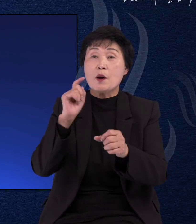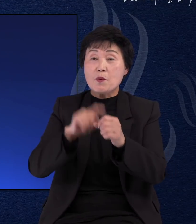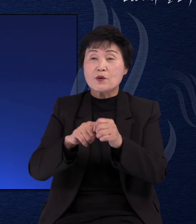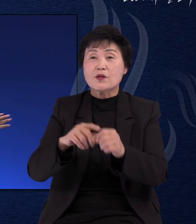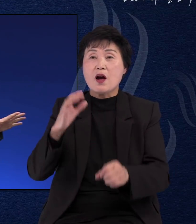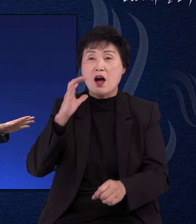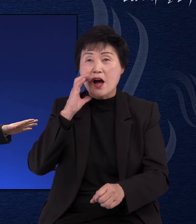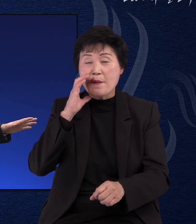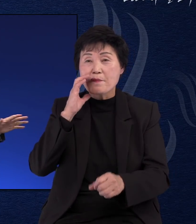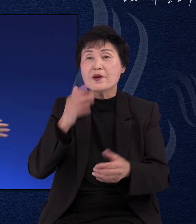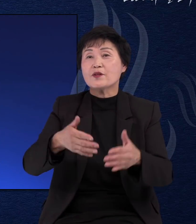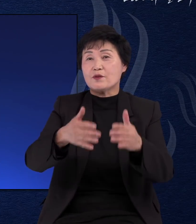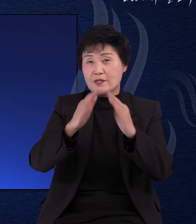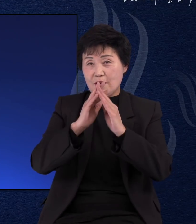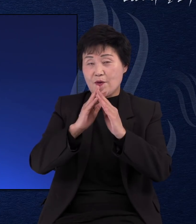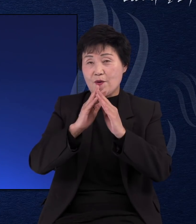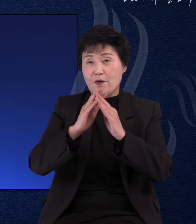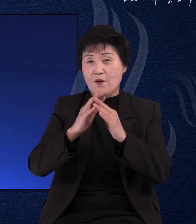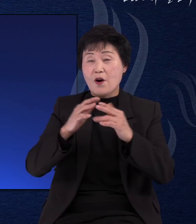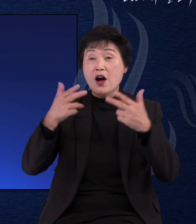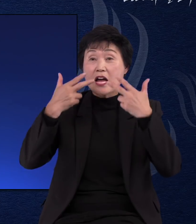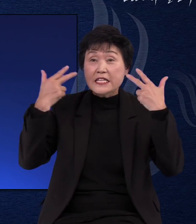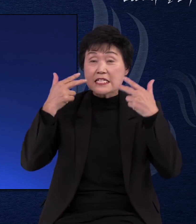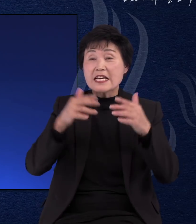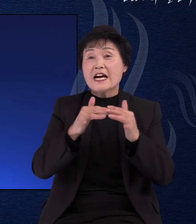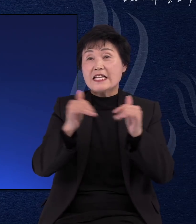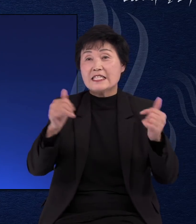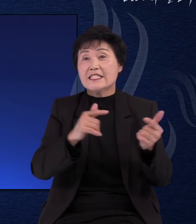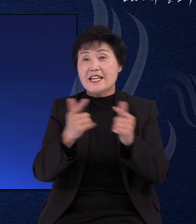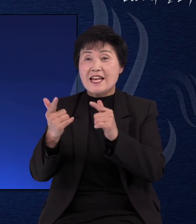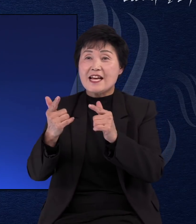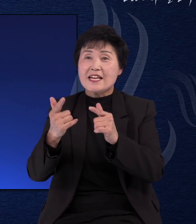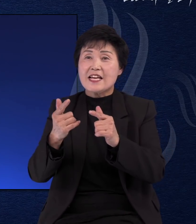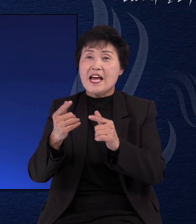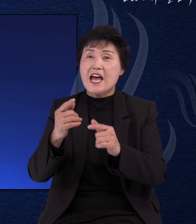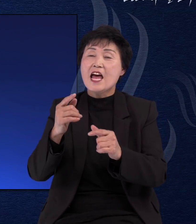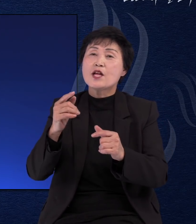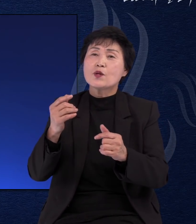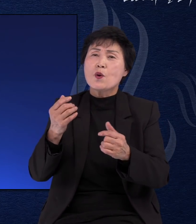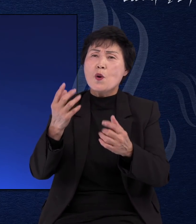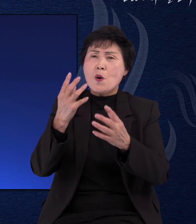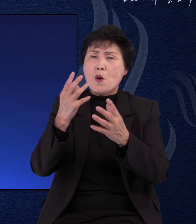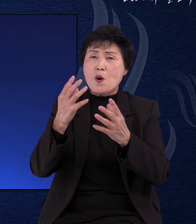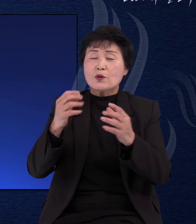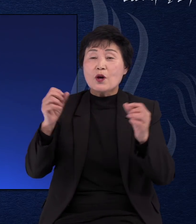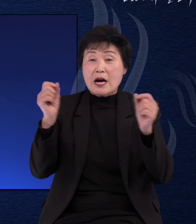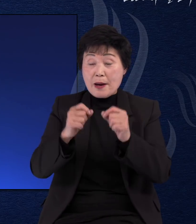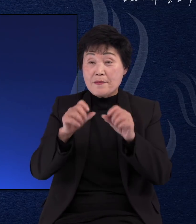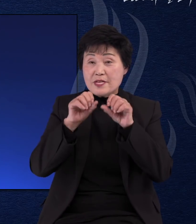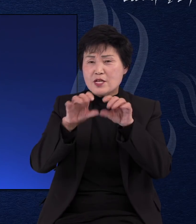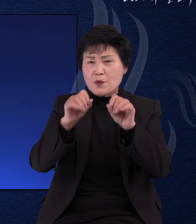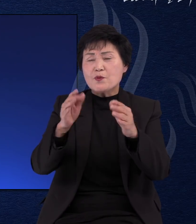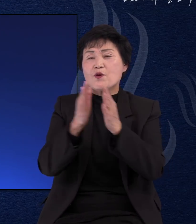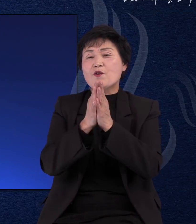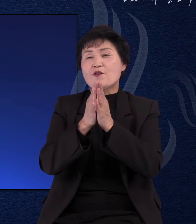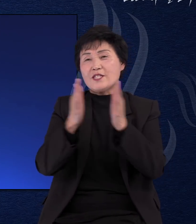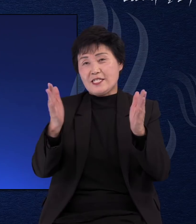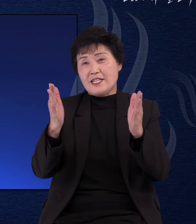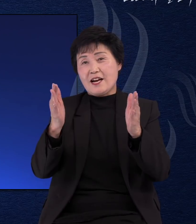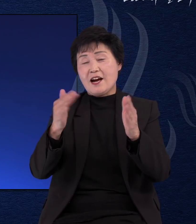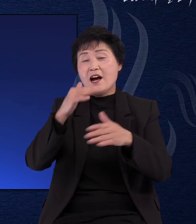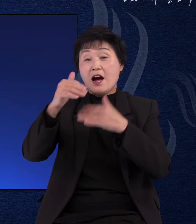하고 인디안들, 네이티브 아메리칸들에게 한 팀, 두 팀 1년에 수백 명씩 단기 선교를 가기 시작을 하면서